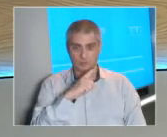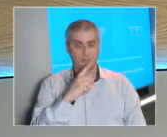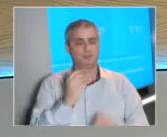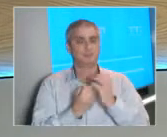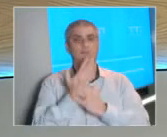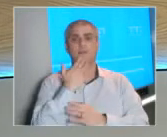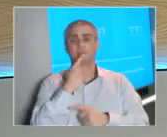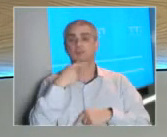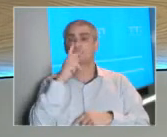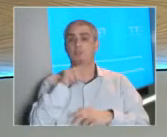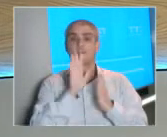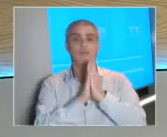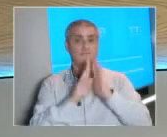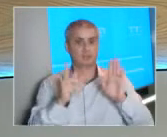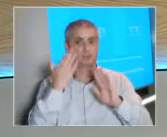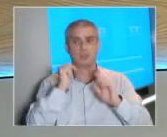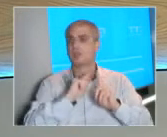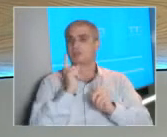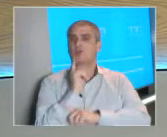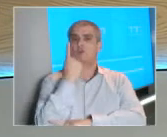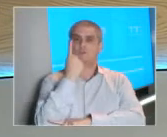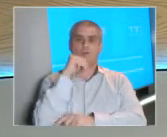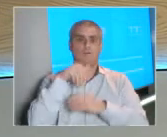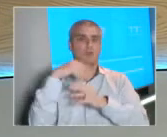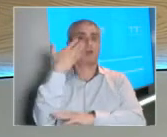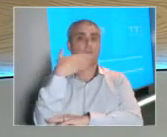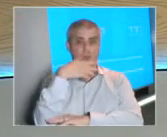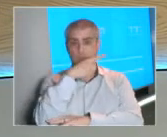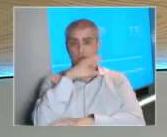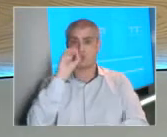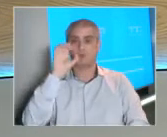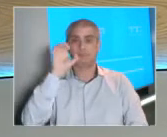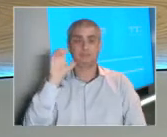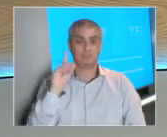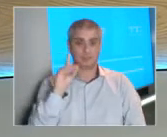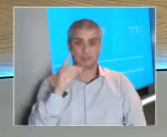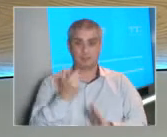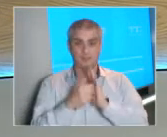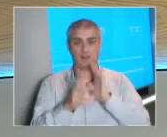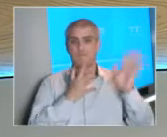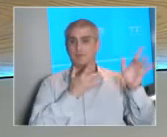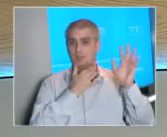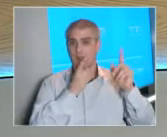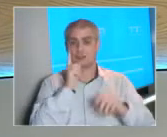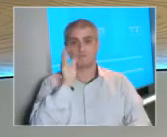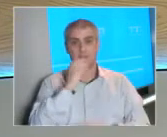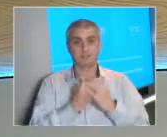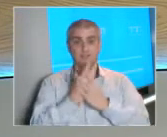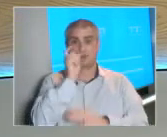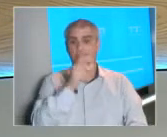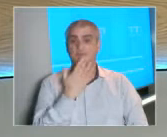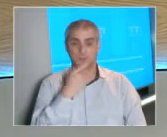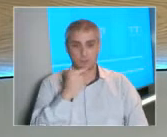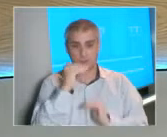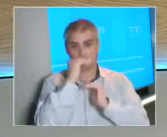הצמיחה בישראל בשנת 2019 הייתה הגבוהה ביותר מבין המדינות ב-OECD, מלבד אירלנד. עם זאת, הצמיחה לנפש